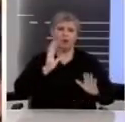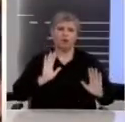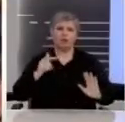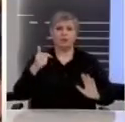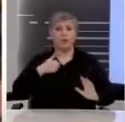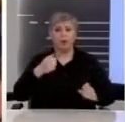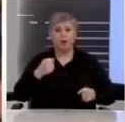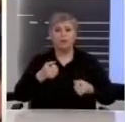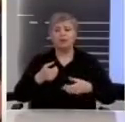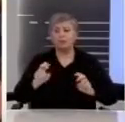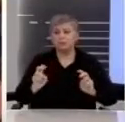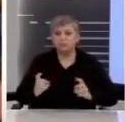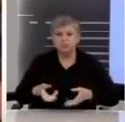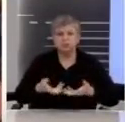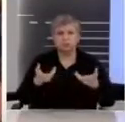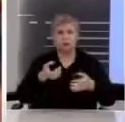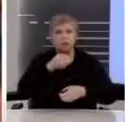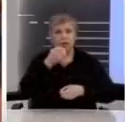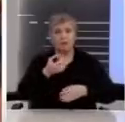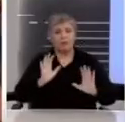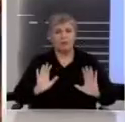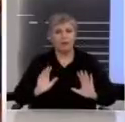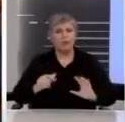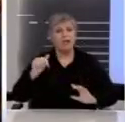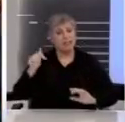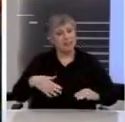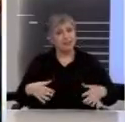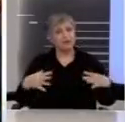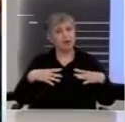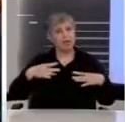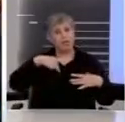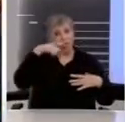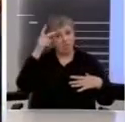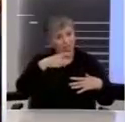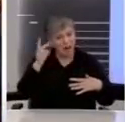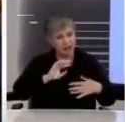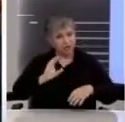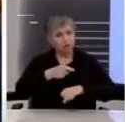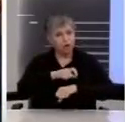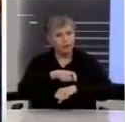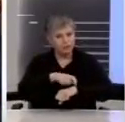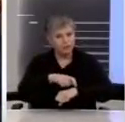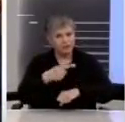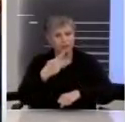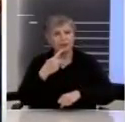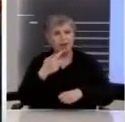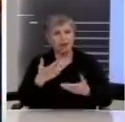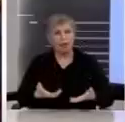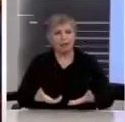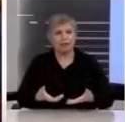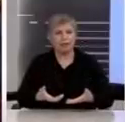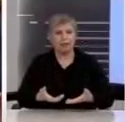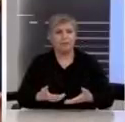που στήσατε εδώ και 15 μέρες, ήσυχα, και το δράσος να ξεκινήσετε να πάρετε. Κύριε Βορύδη, Και όσον